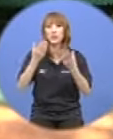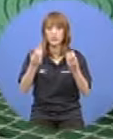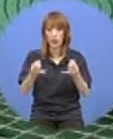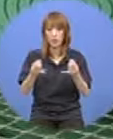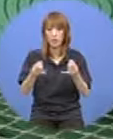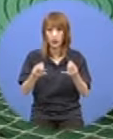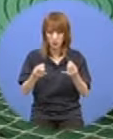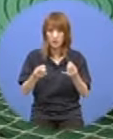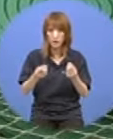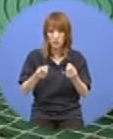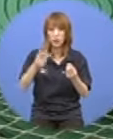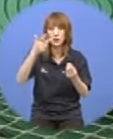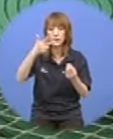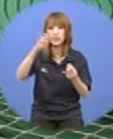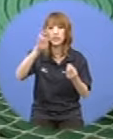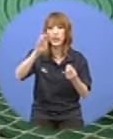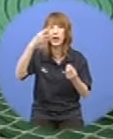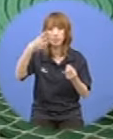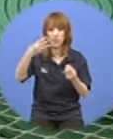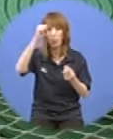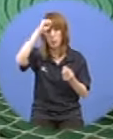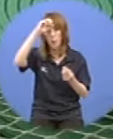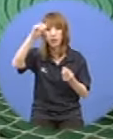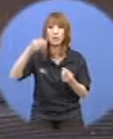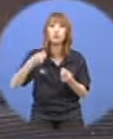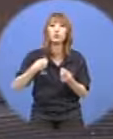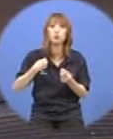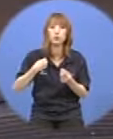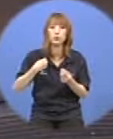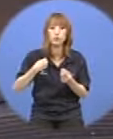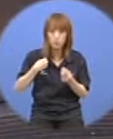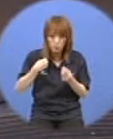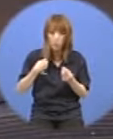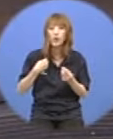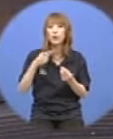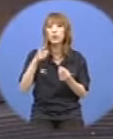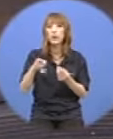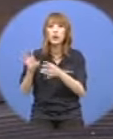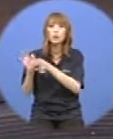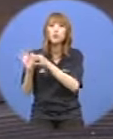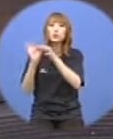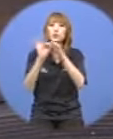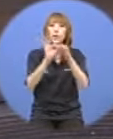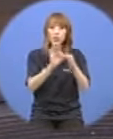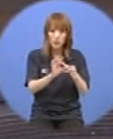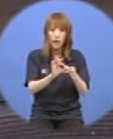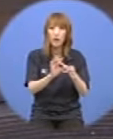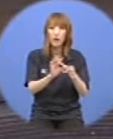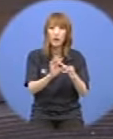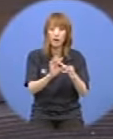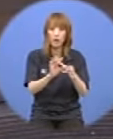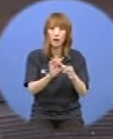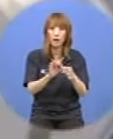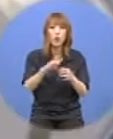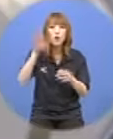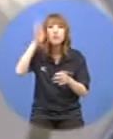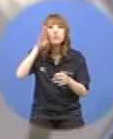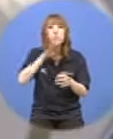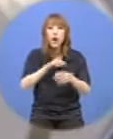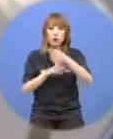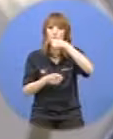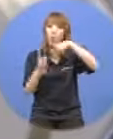が発疹チフスを媒介するとか、だからそういうことがどんどんこう続いてきて、それにだからうまく応用